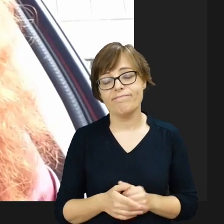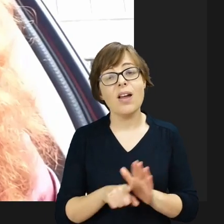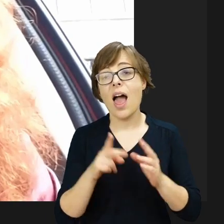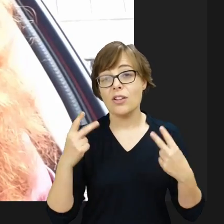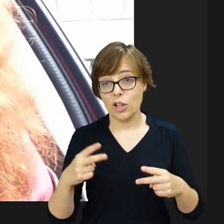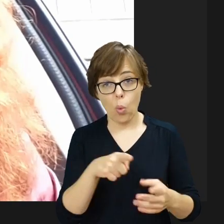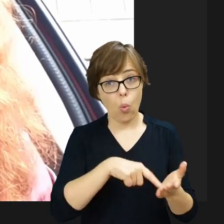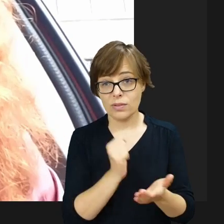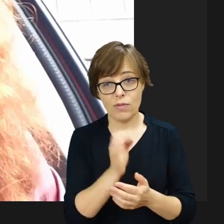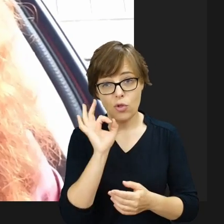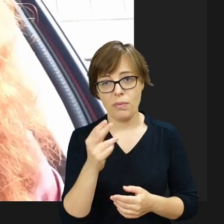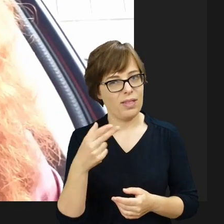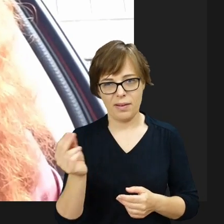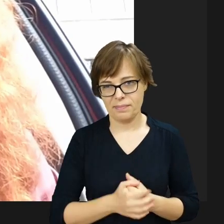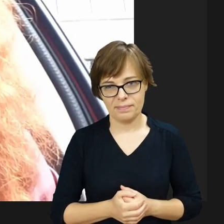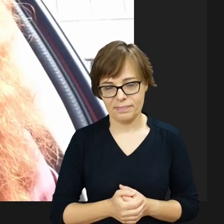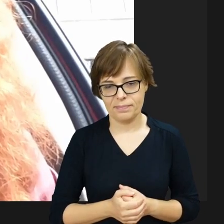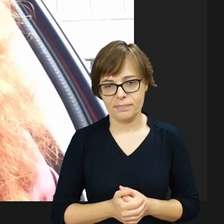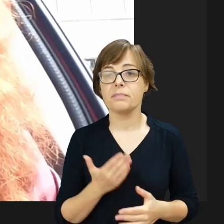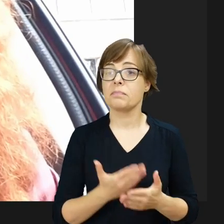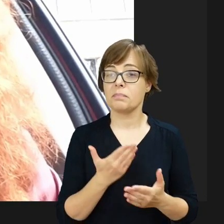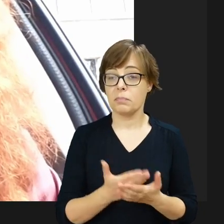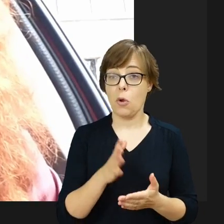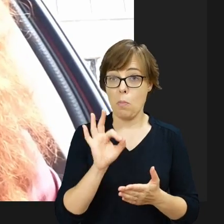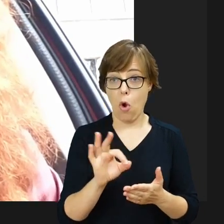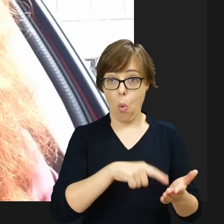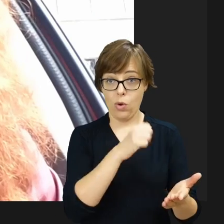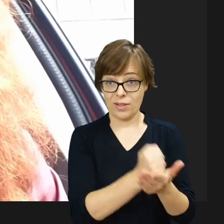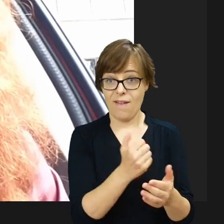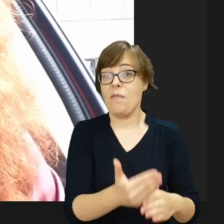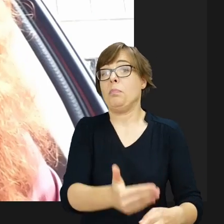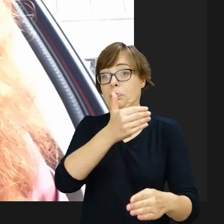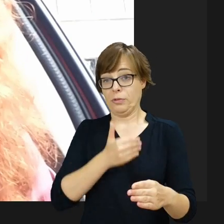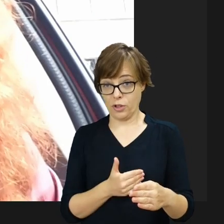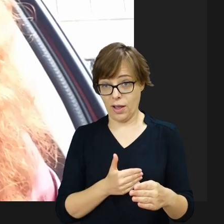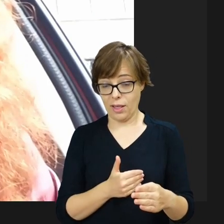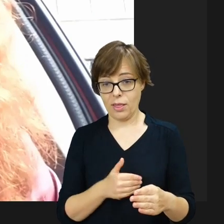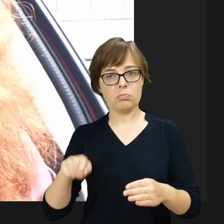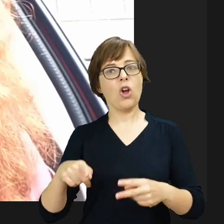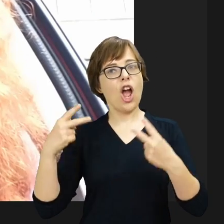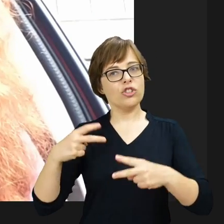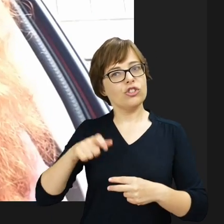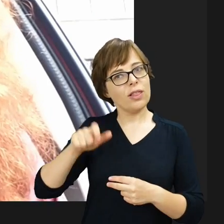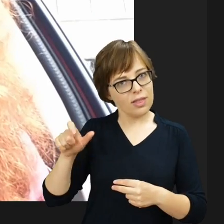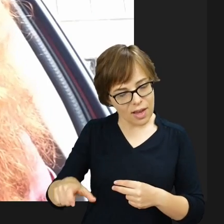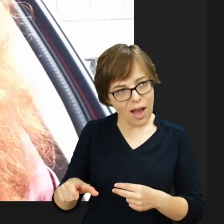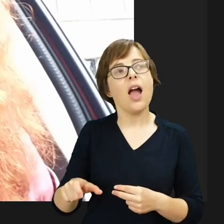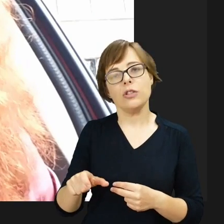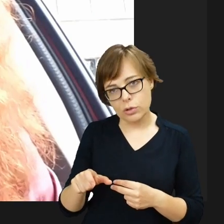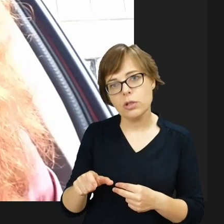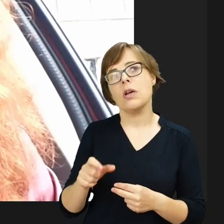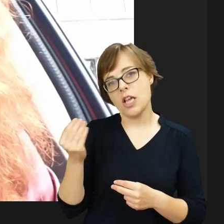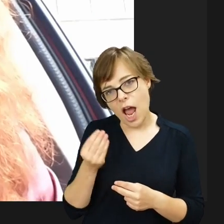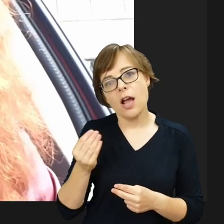że zanim weszła w życie, dziennikarz był jedną z nielicznych uprzywilejowanych grup, która miała